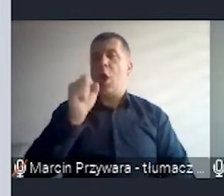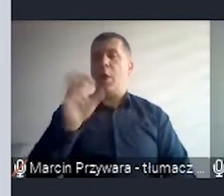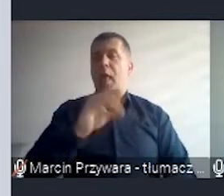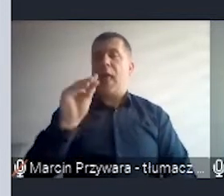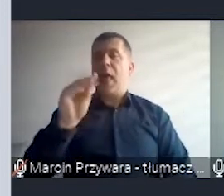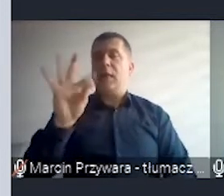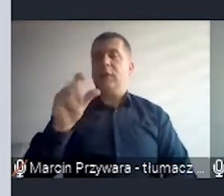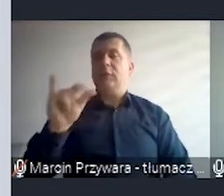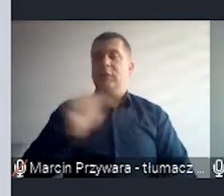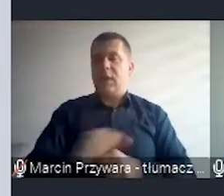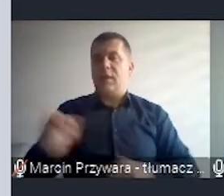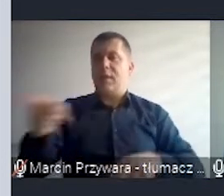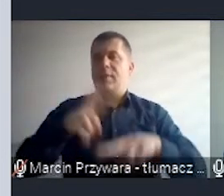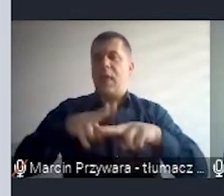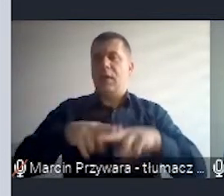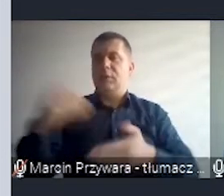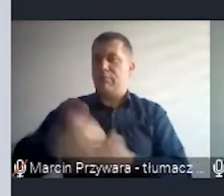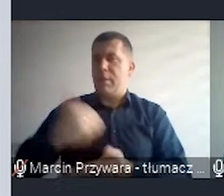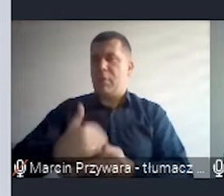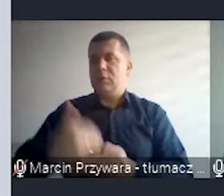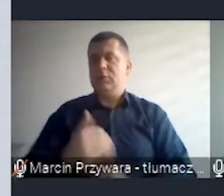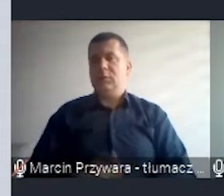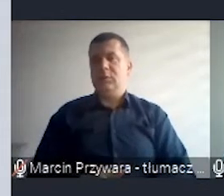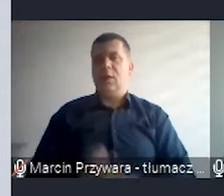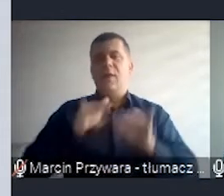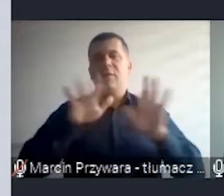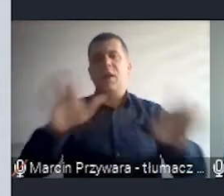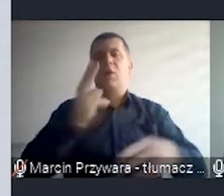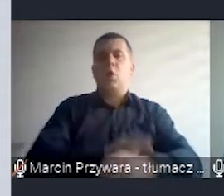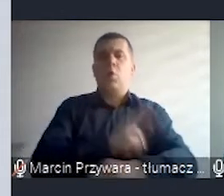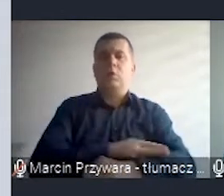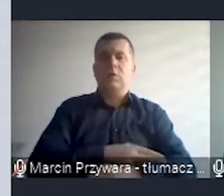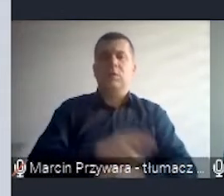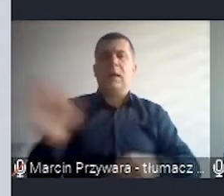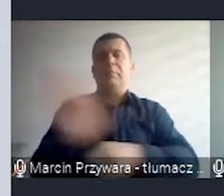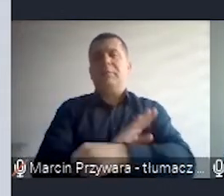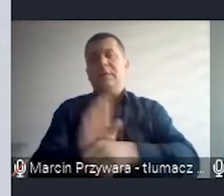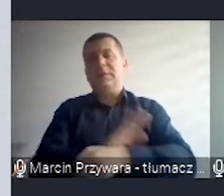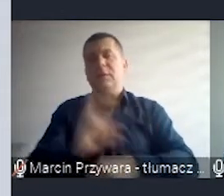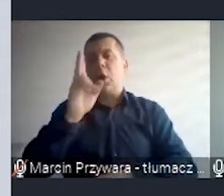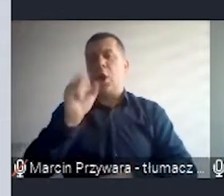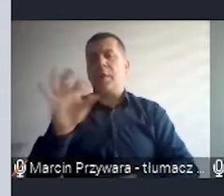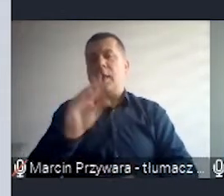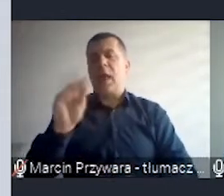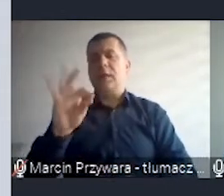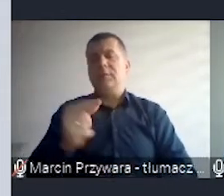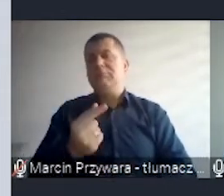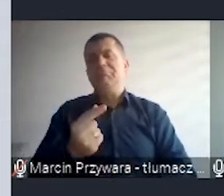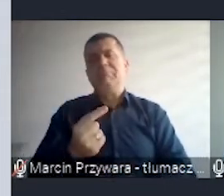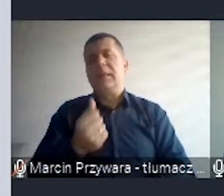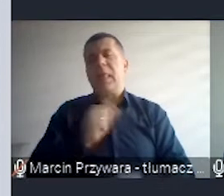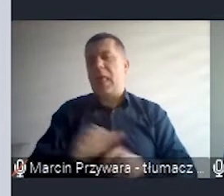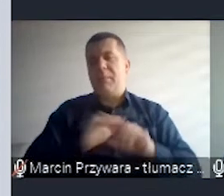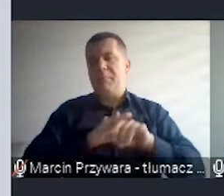etyczne są takim narzędziem pomocniczym. W wielu urzędach one funkcjonują. W biznesie te kodeksy etyczne raczej nie są